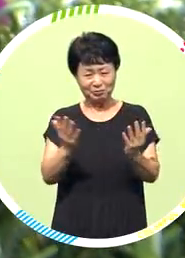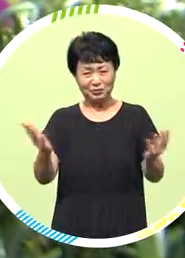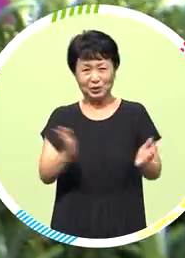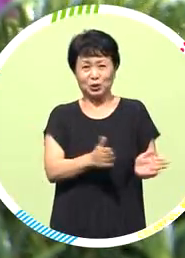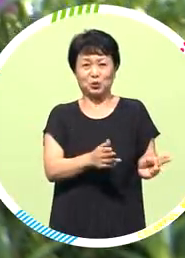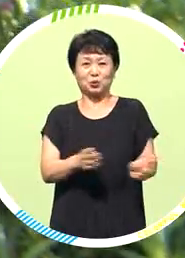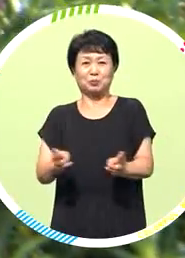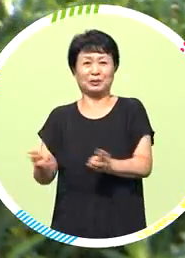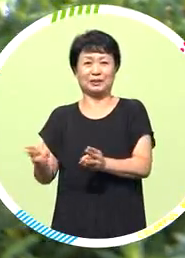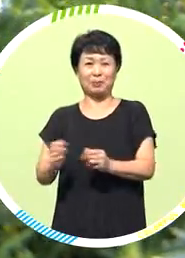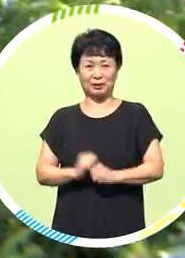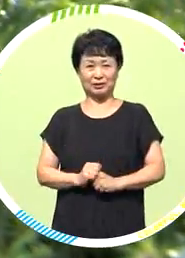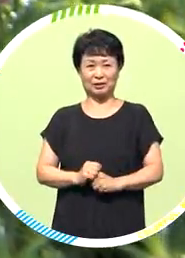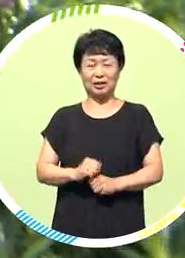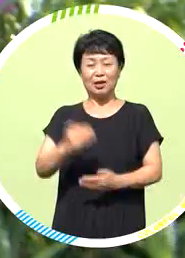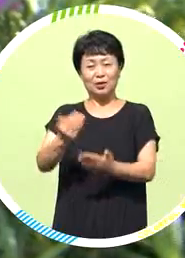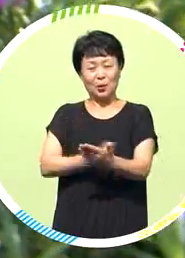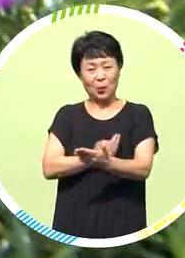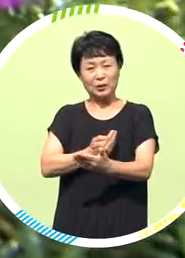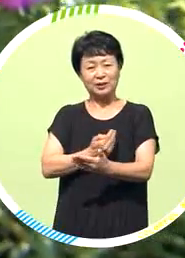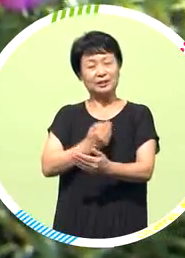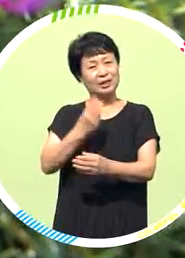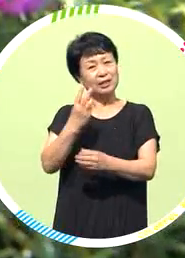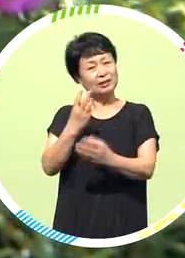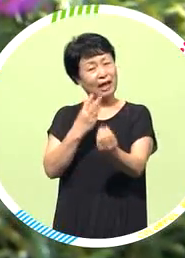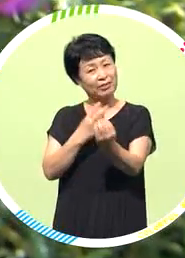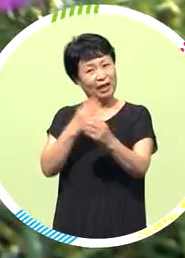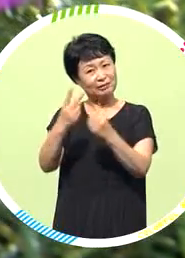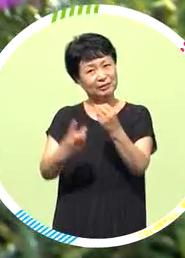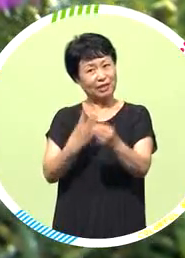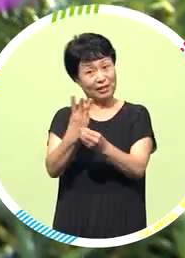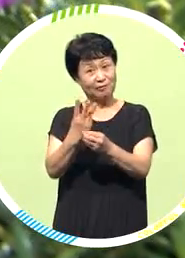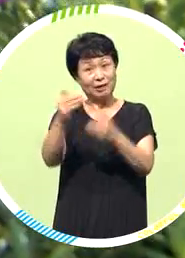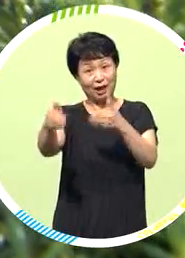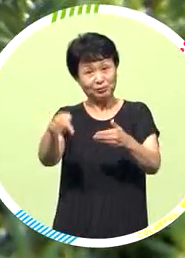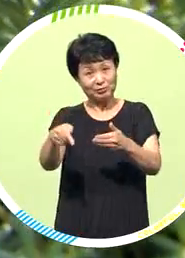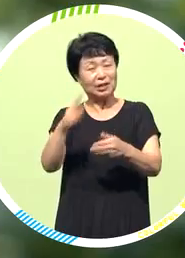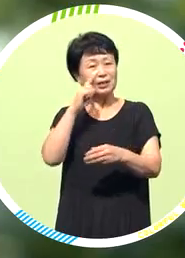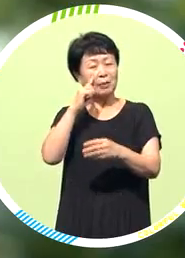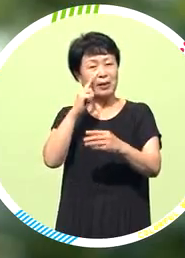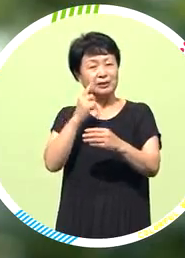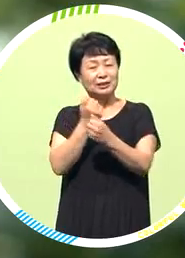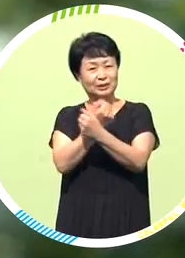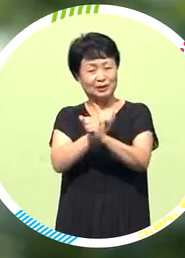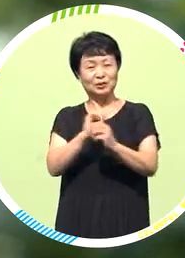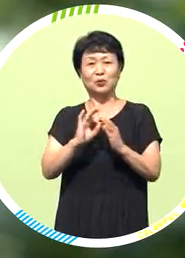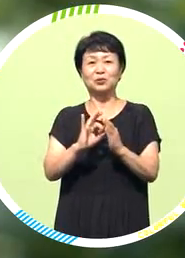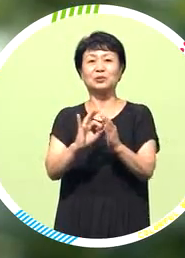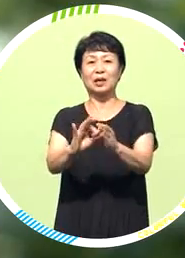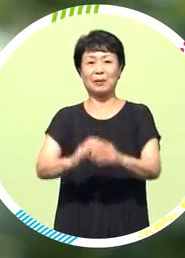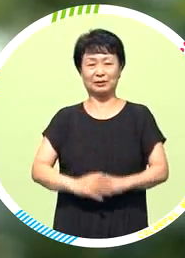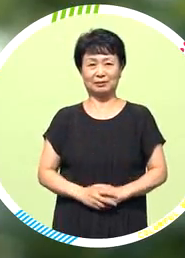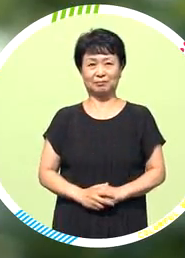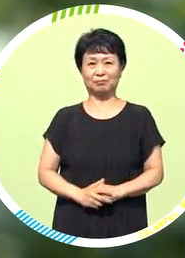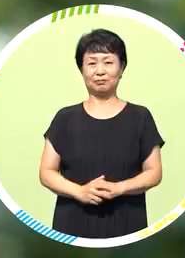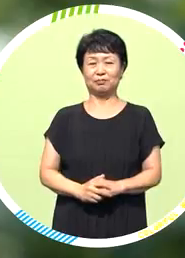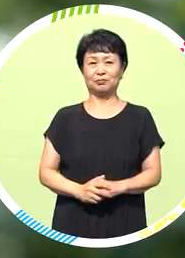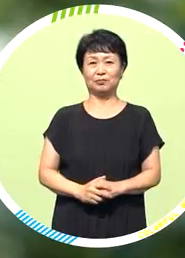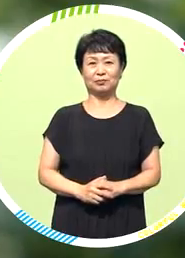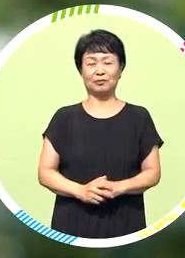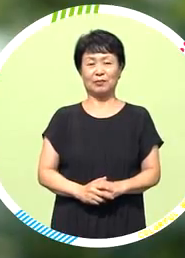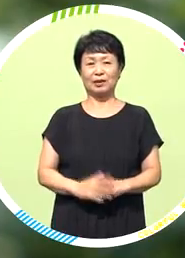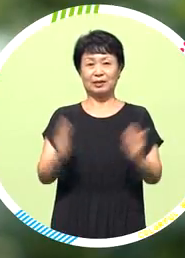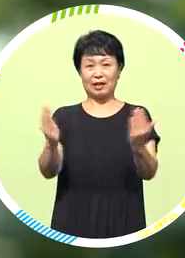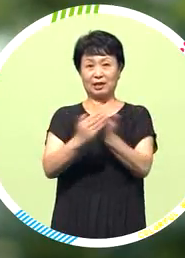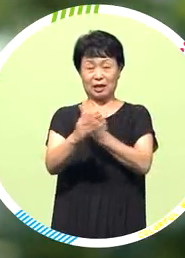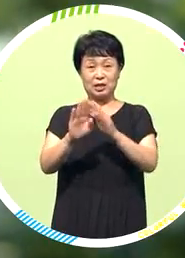からあと何年かありますのでトライアル重ねつつ、 なるほど、はい、 大会が行われるのは夏の